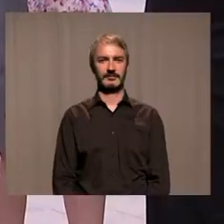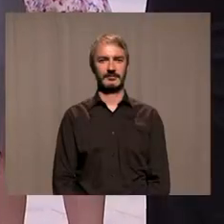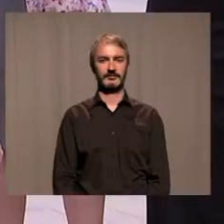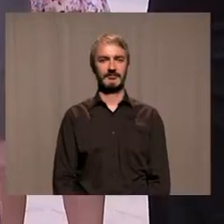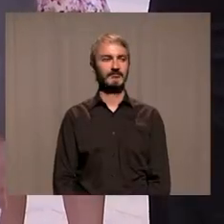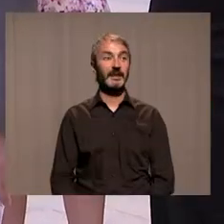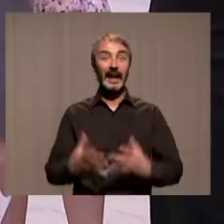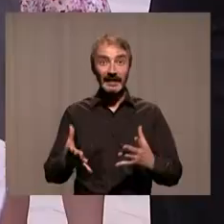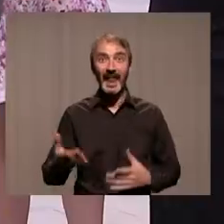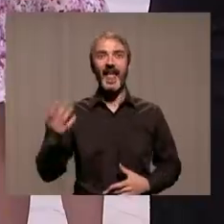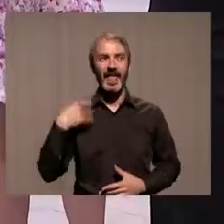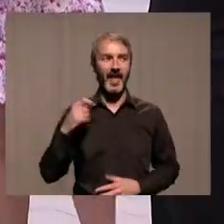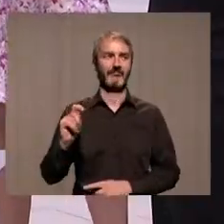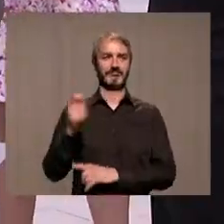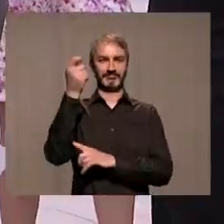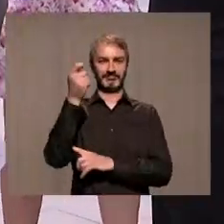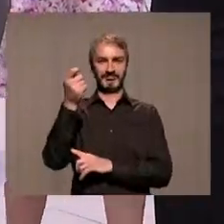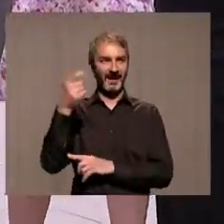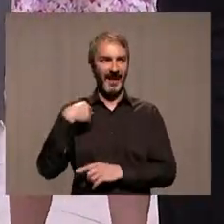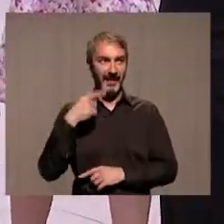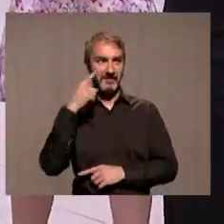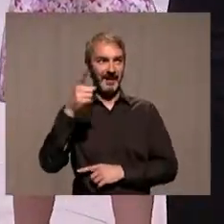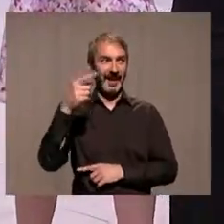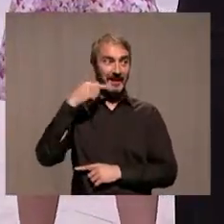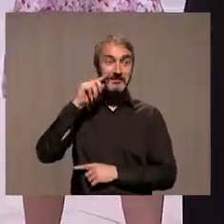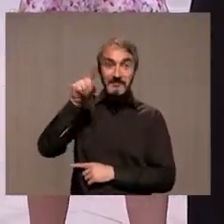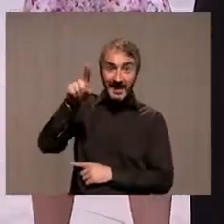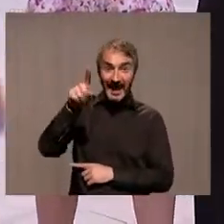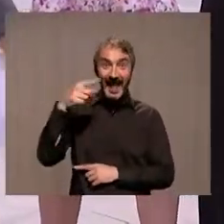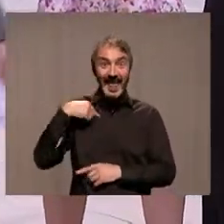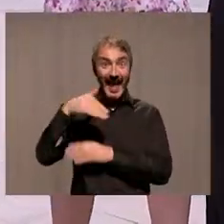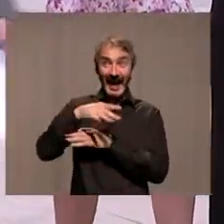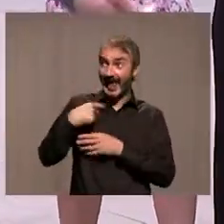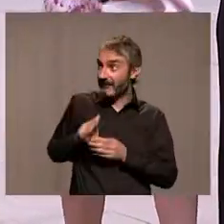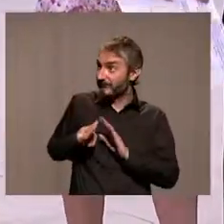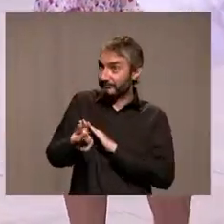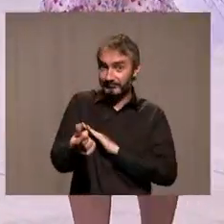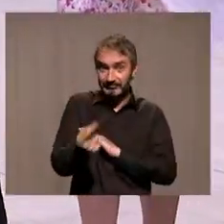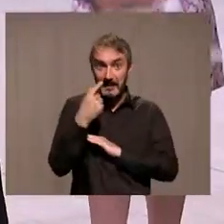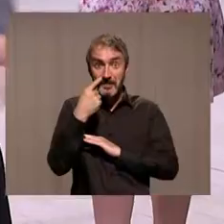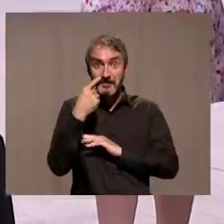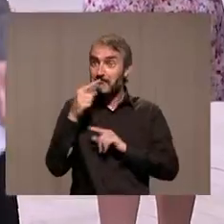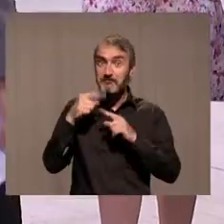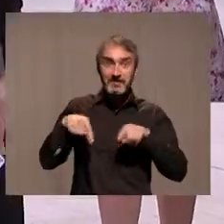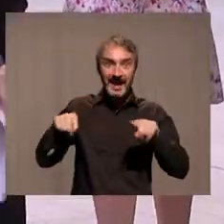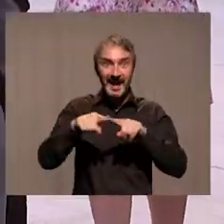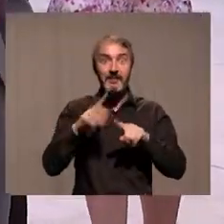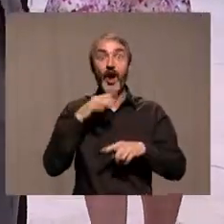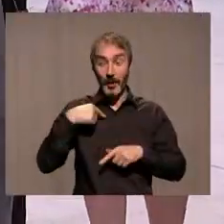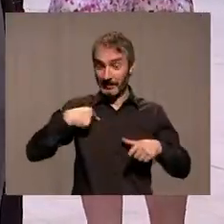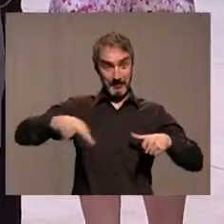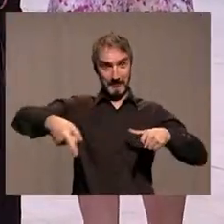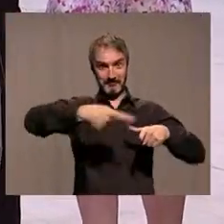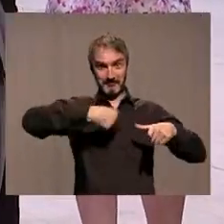Què tal? Mira, m'ha costat, però ja el tinc, està aquí lligat, sí, va perfecte. Sí. Veieu, hem sortit al carrer i, miraculosament, hem anat a petar aquesta